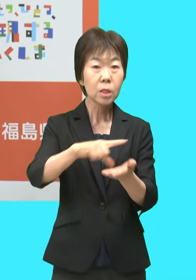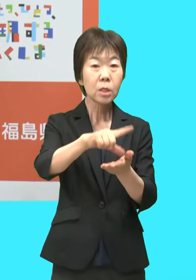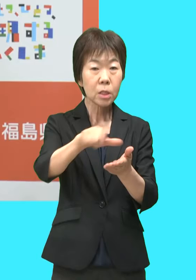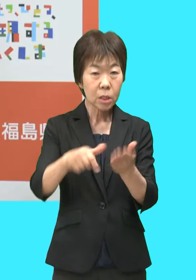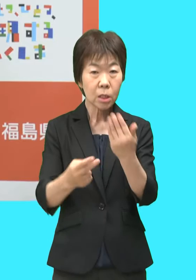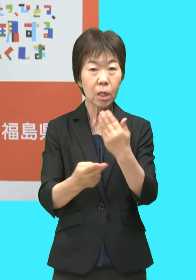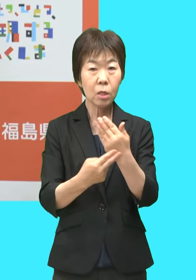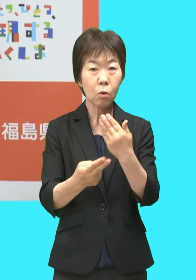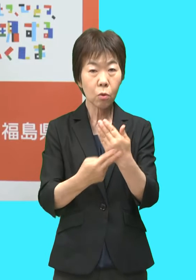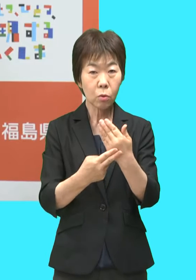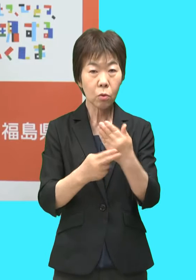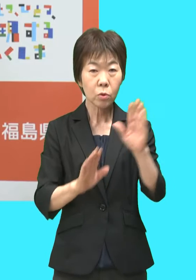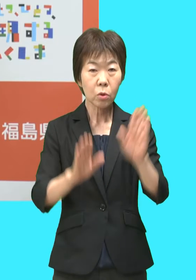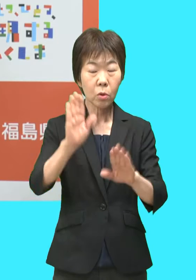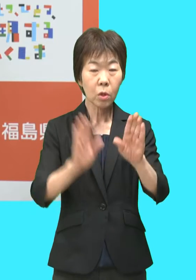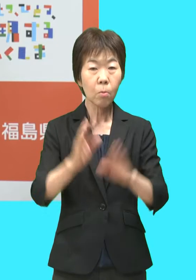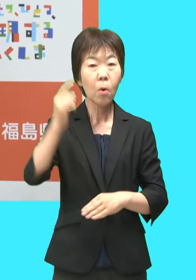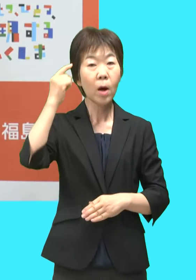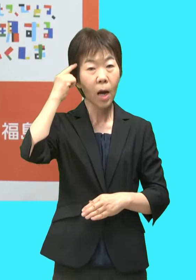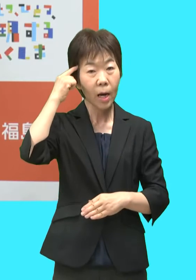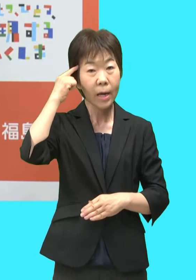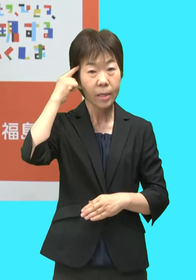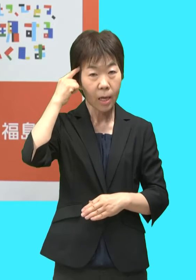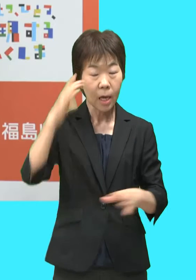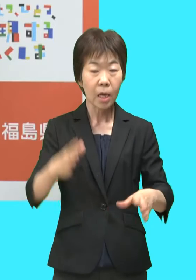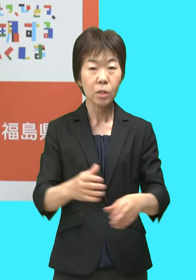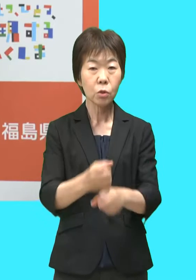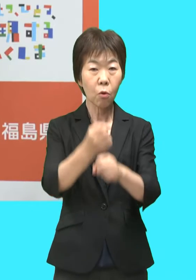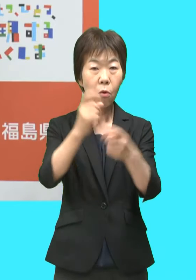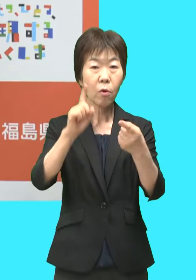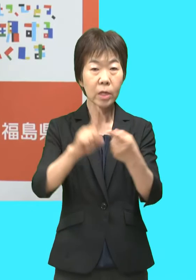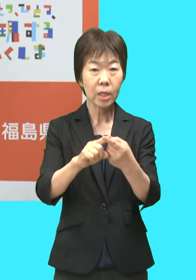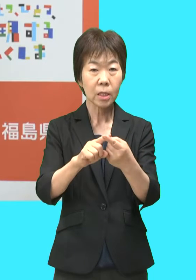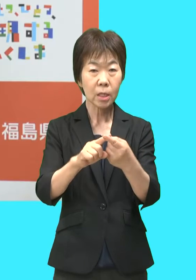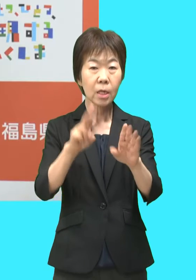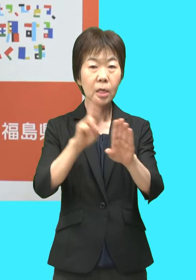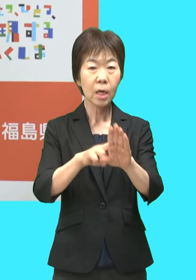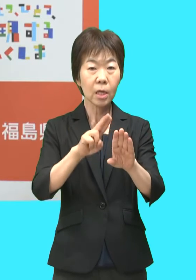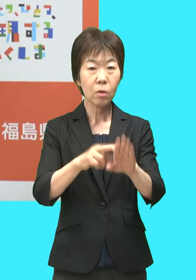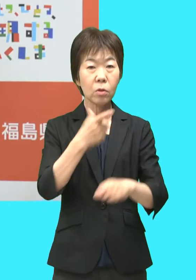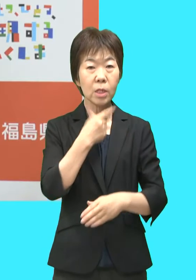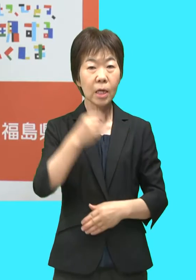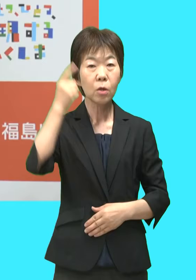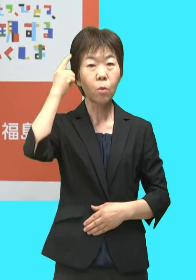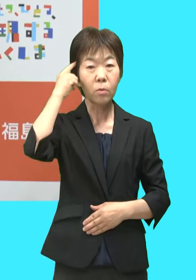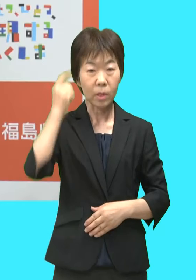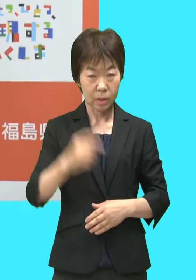療の状況も考えながら、総合的に検討を深めていきたいと思います。